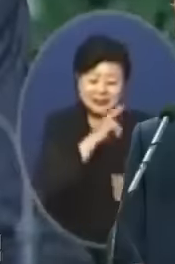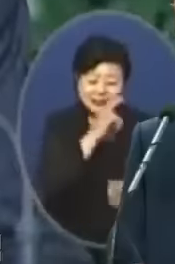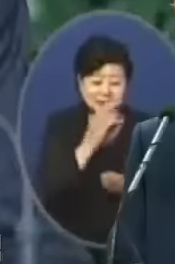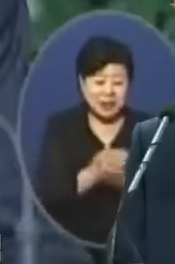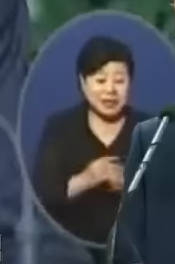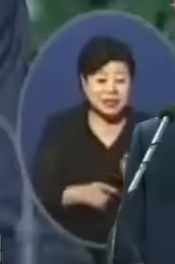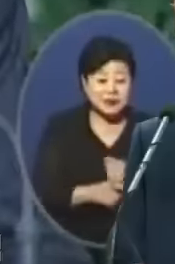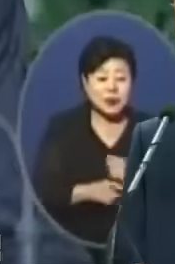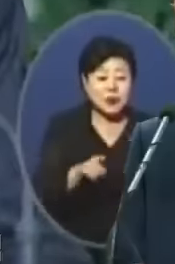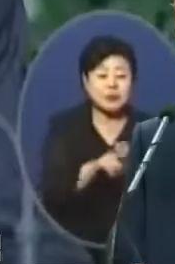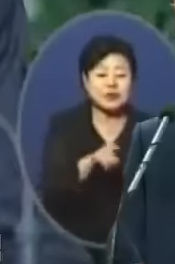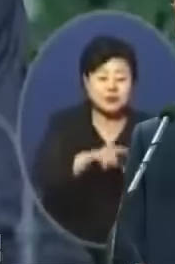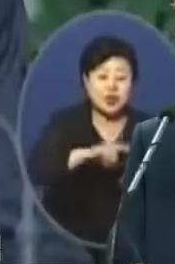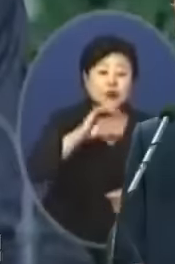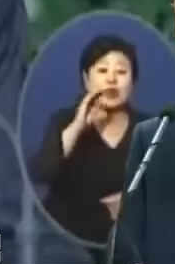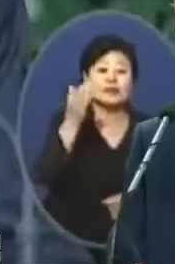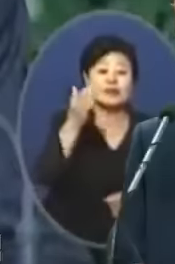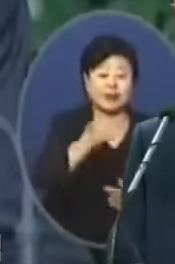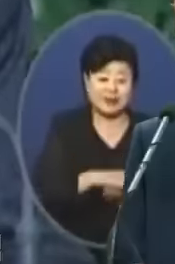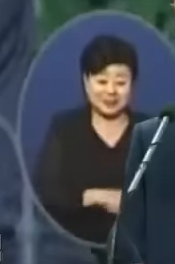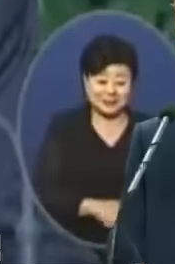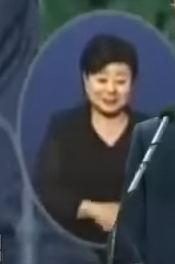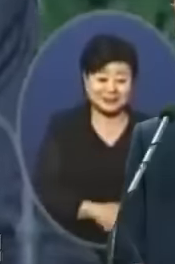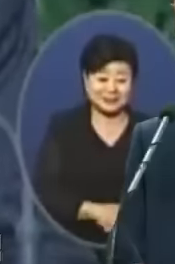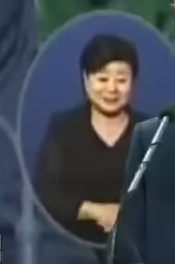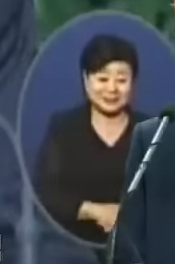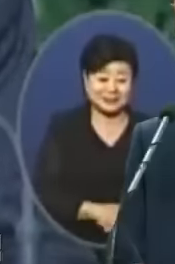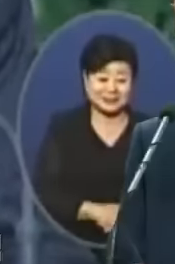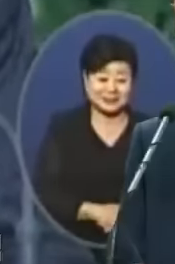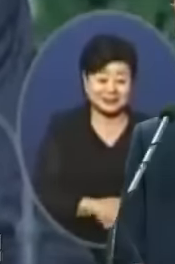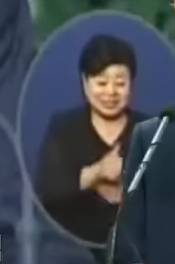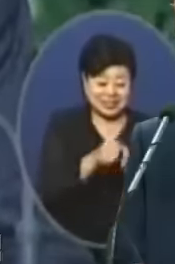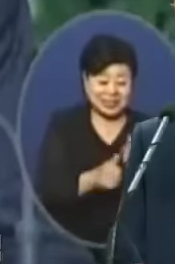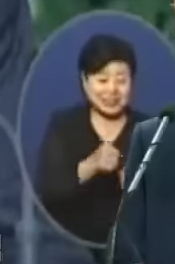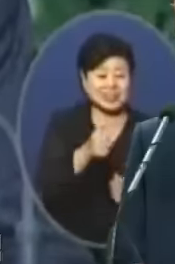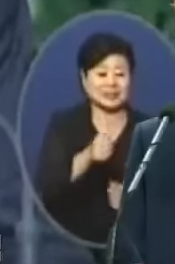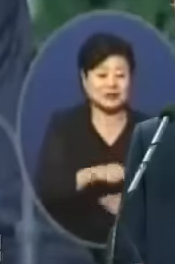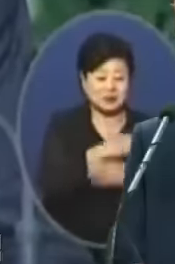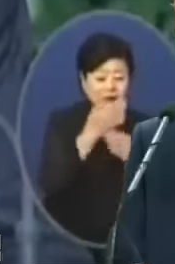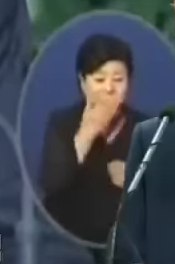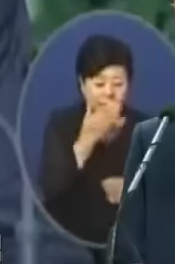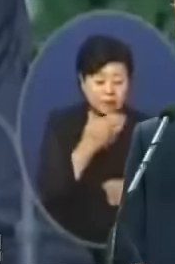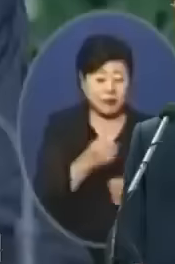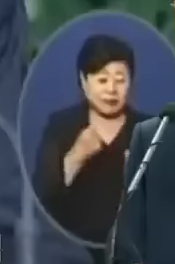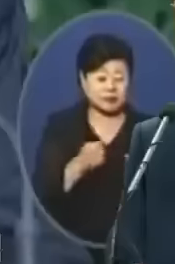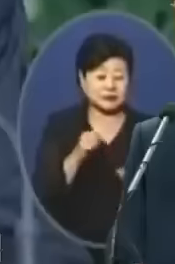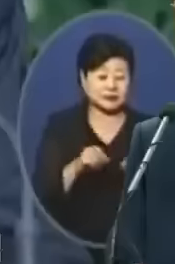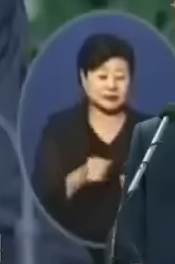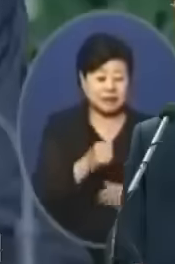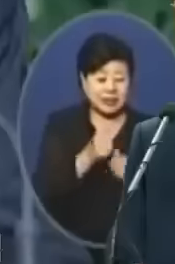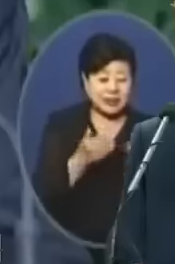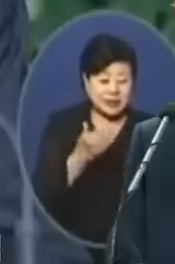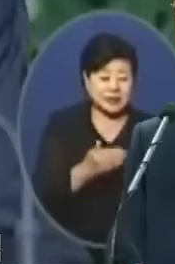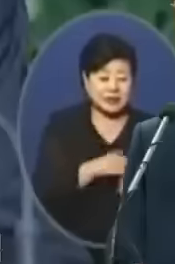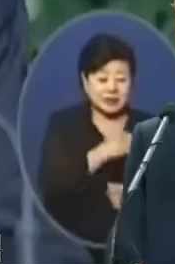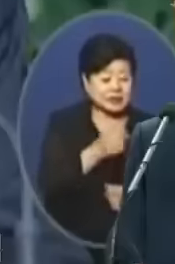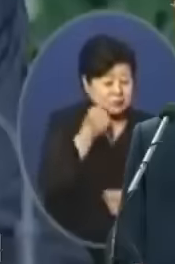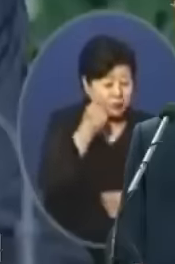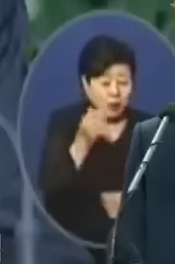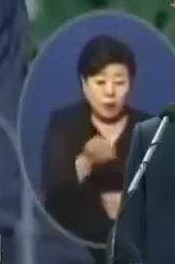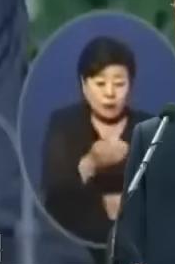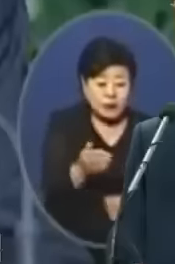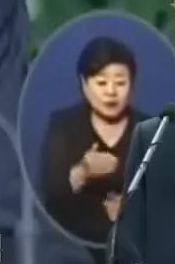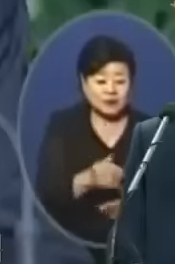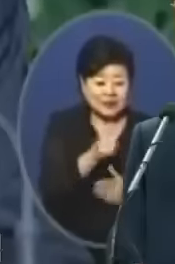되느냐? 내 믿은 대로 될지어다고 말씀했기 때문에 하나님은 전지전능 무소부지하시고 하나님께 능치 못하심이